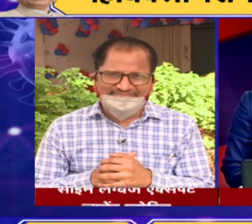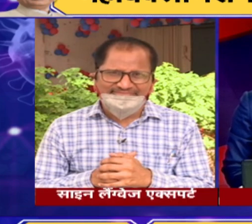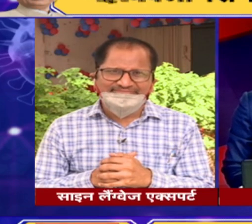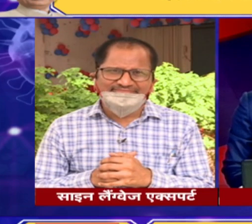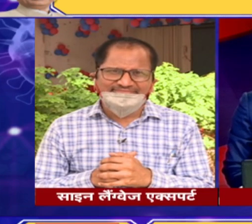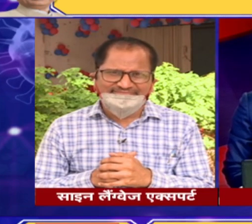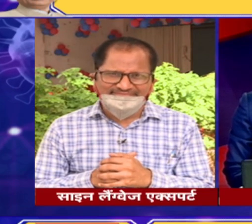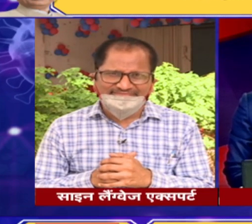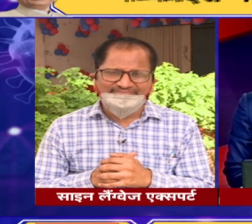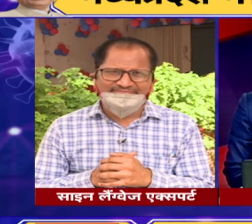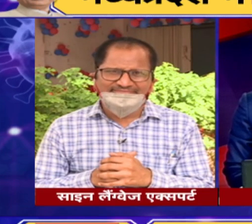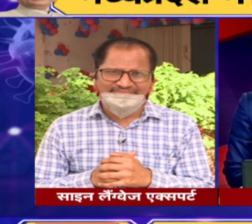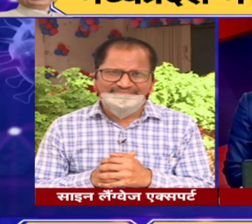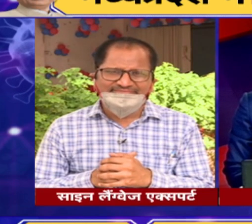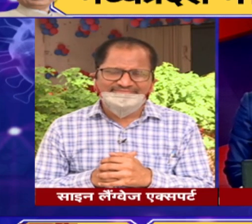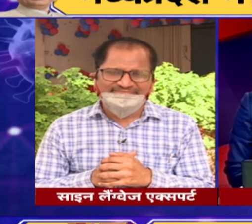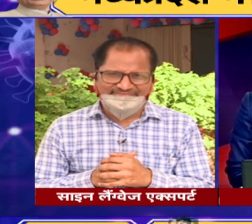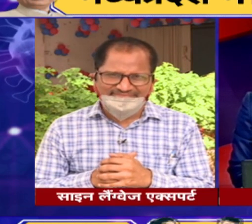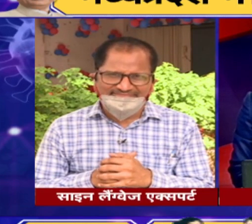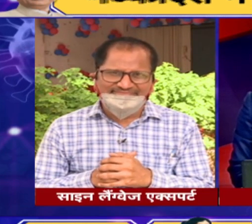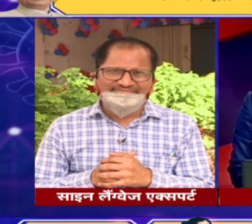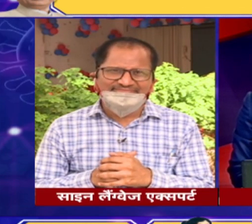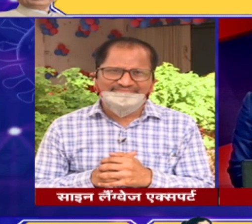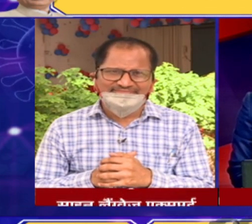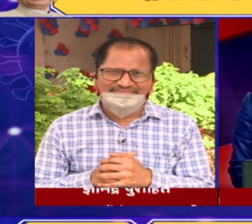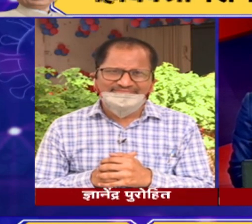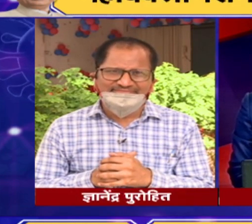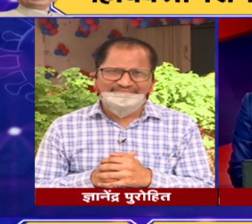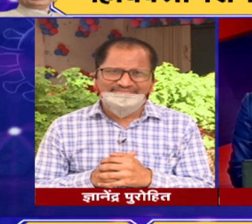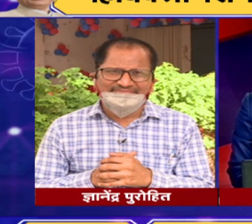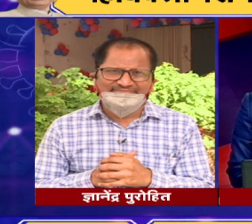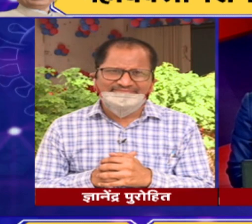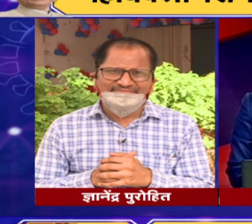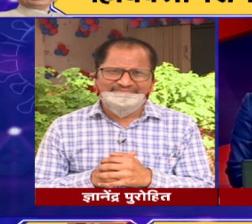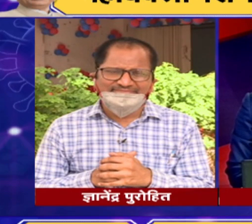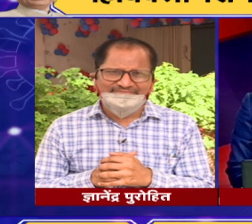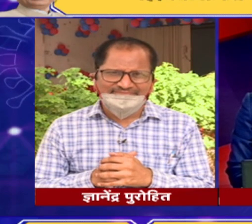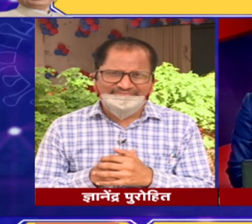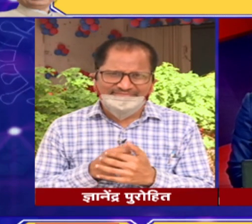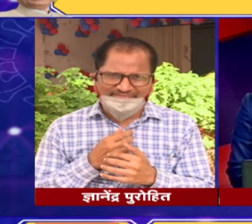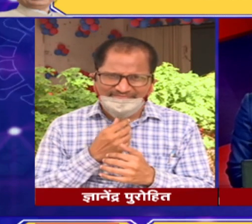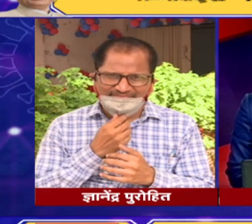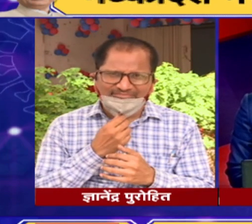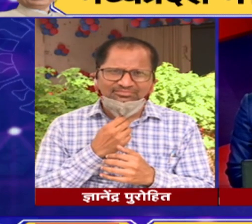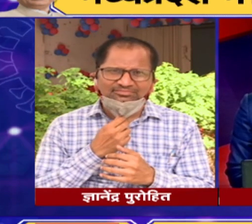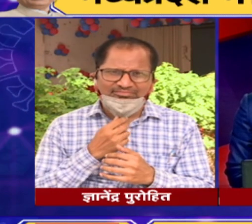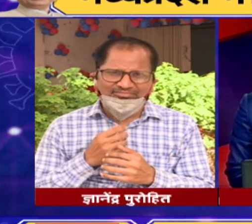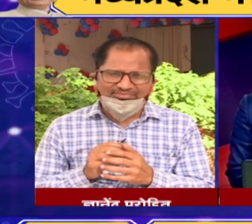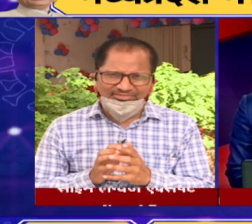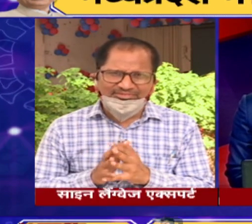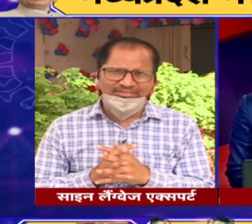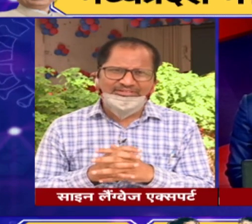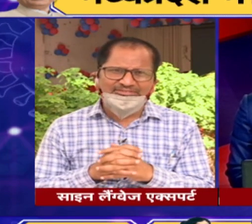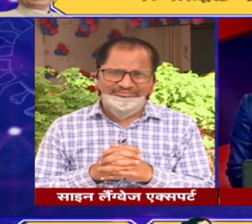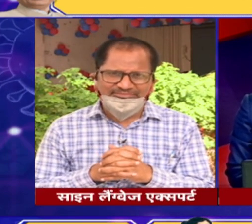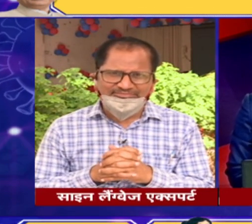मैं ज्ञानेंद्र पुरोहित जी, मंत्री जी आपके साथ हैं, किस तरह का प्रयास कर रहे हैं और सरकार से और क्या प्रयास की जरूरत लगती है आपको?